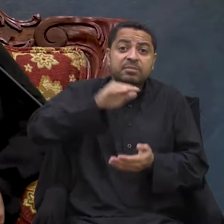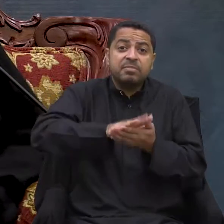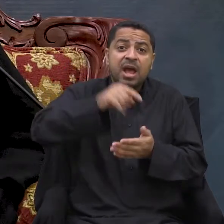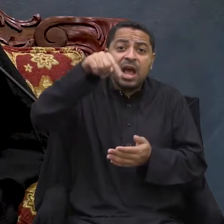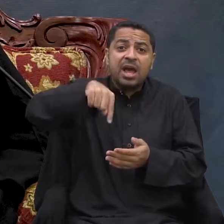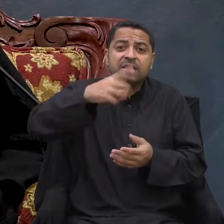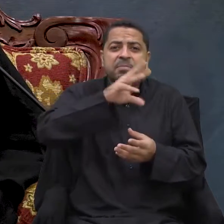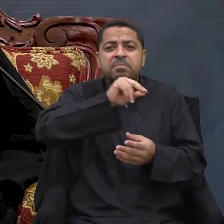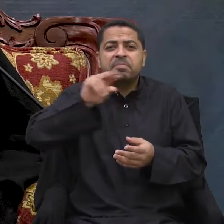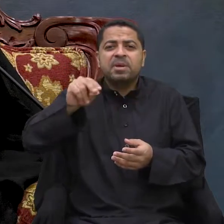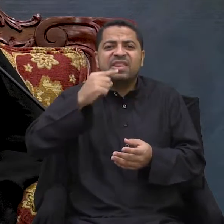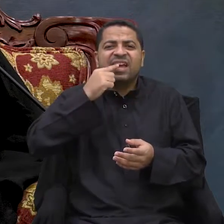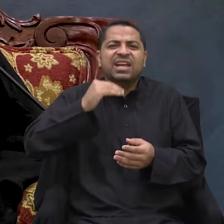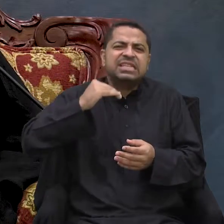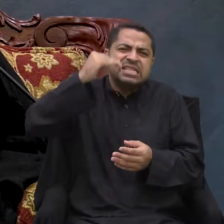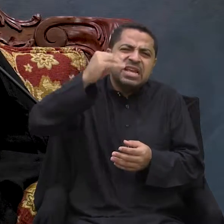هذا المقدار،